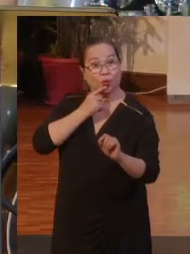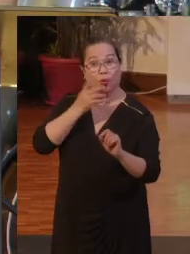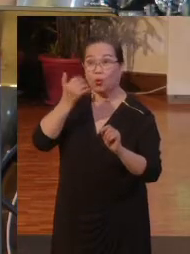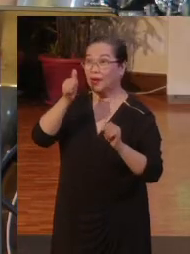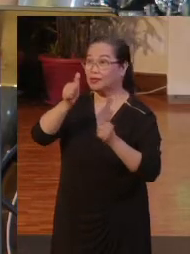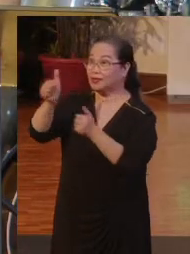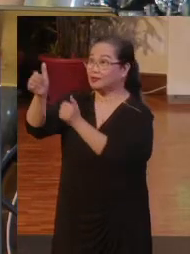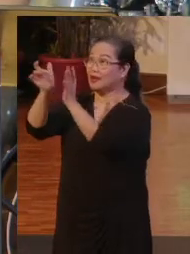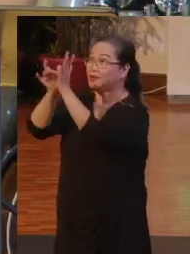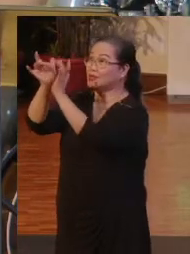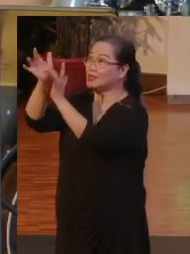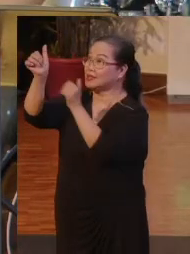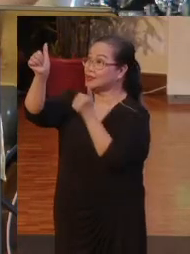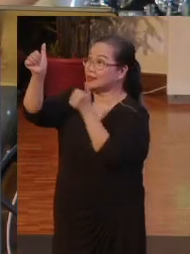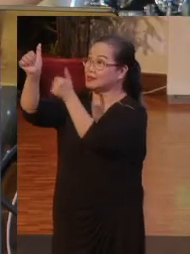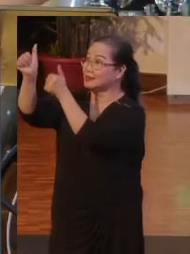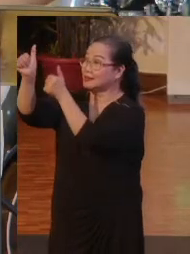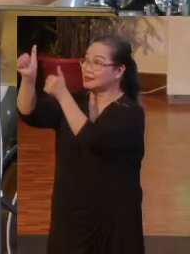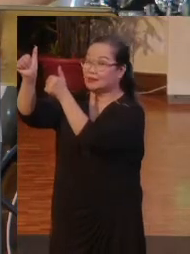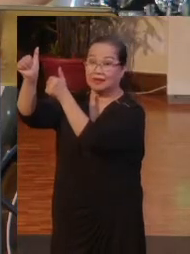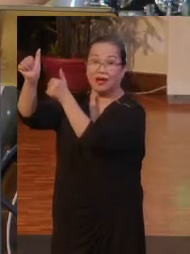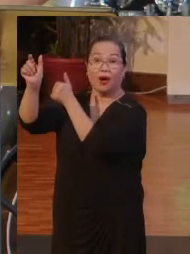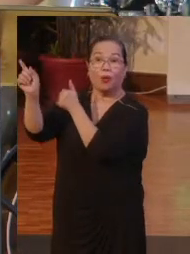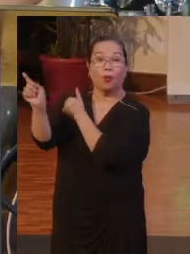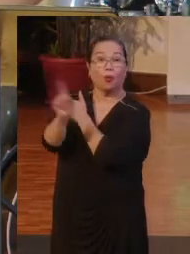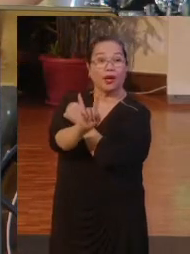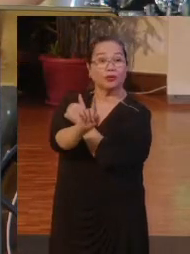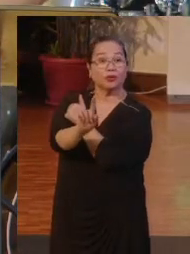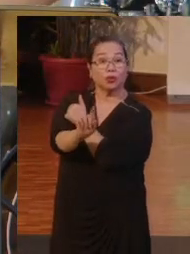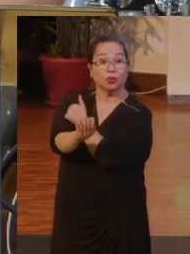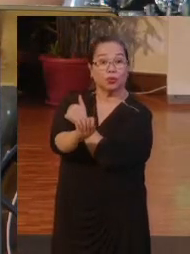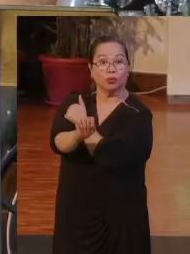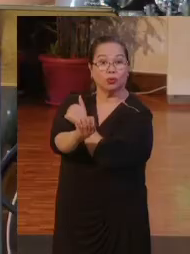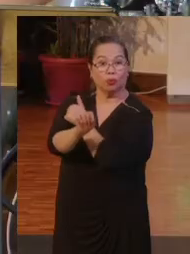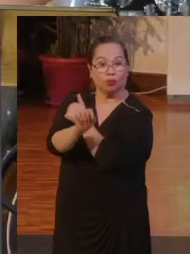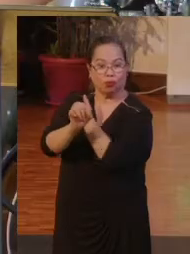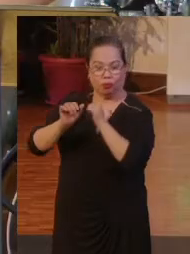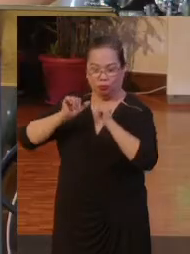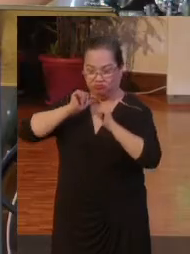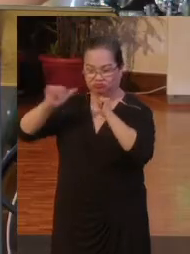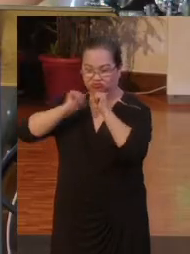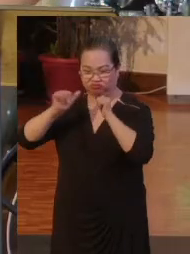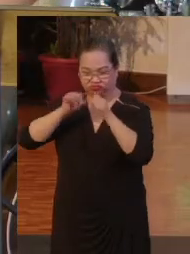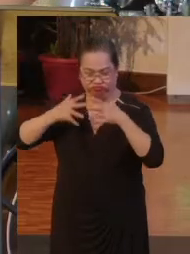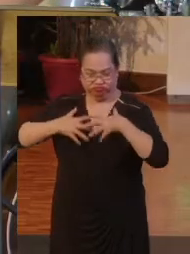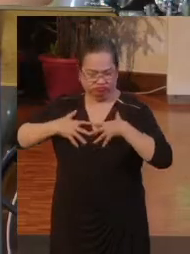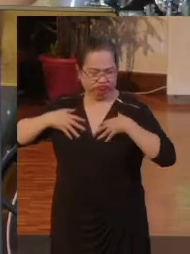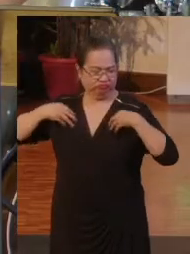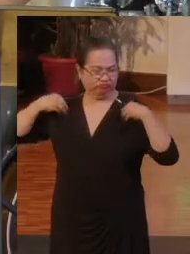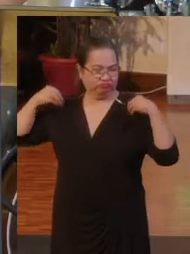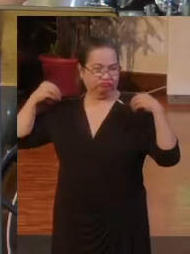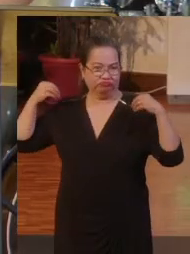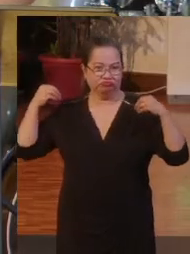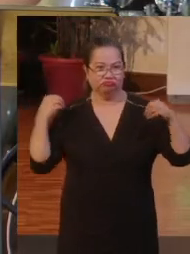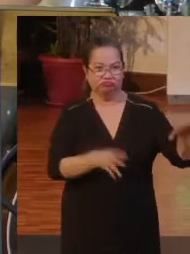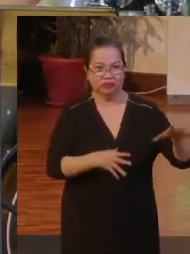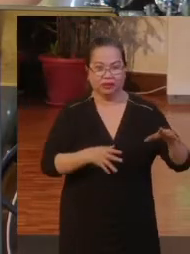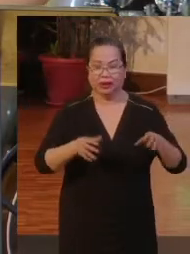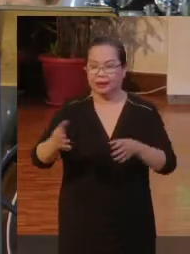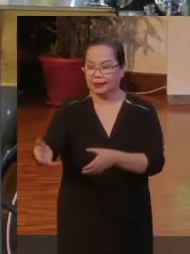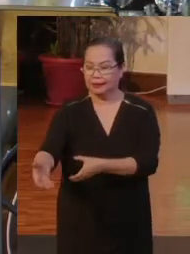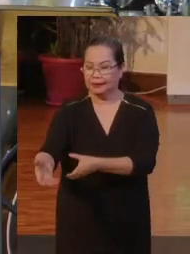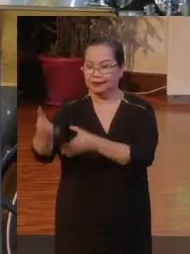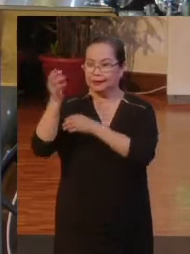me, you shall deny yourself. You take up your cross